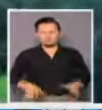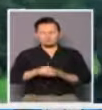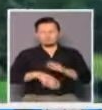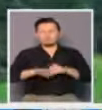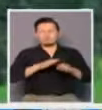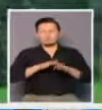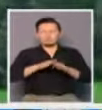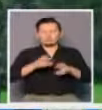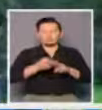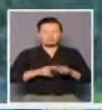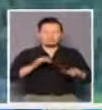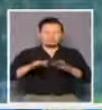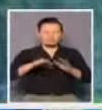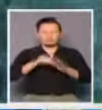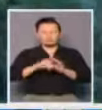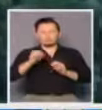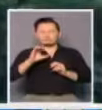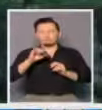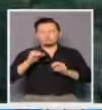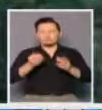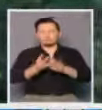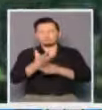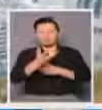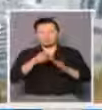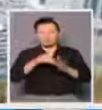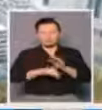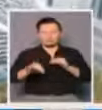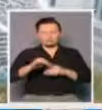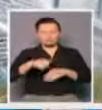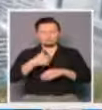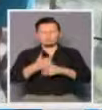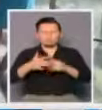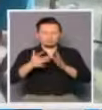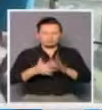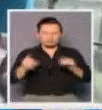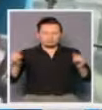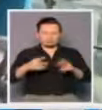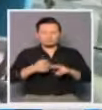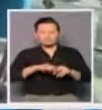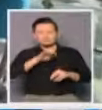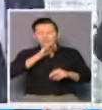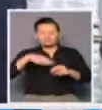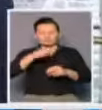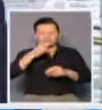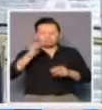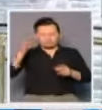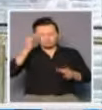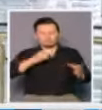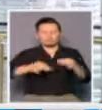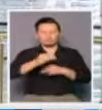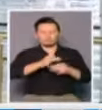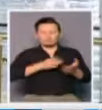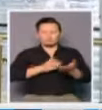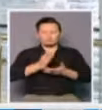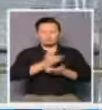Путешествие началось с посещения комплекса Астана-Байтерек, который стал символом главного города. Аксакалы высказали свои пожелания и